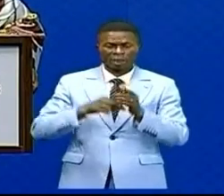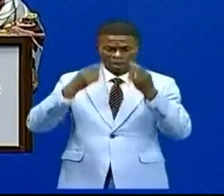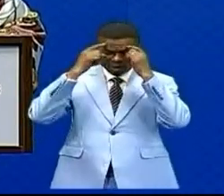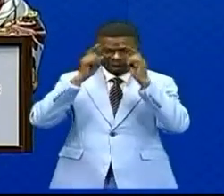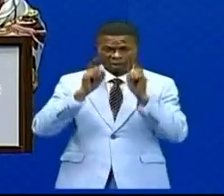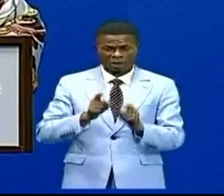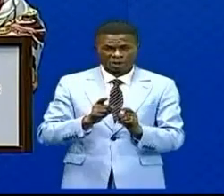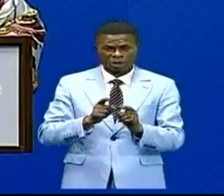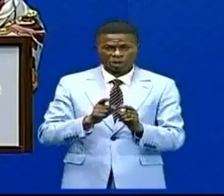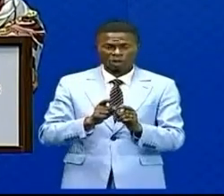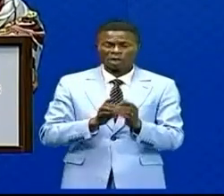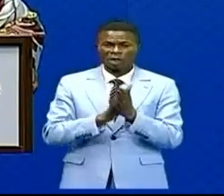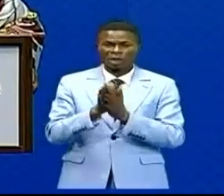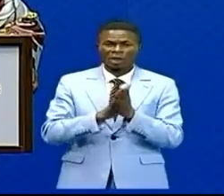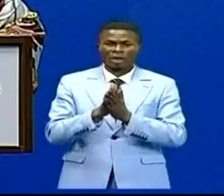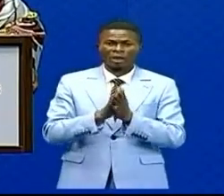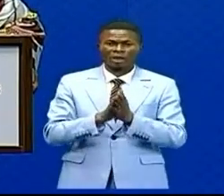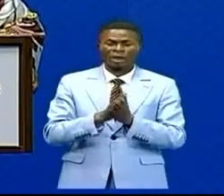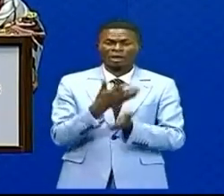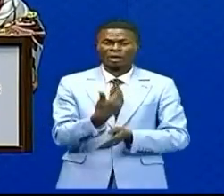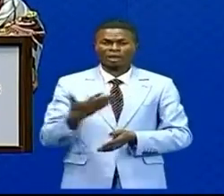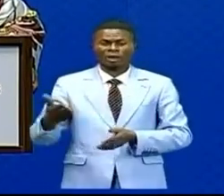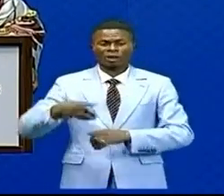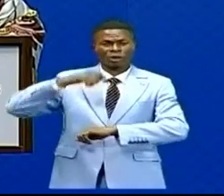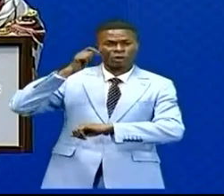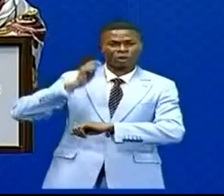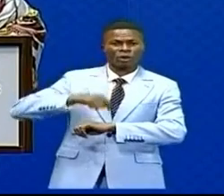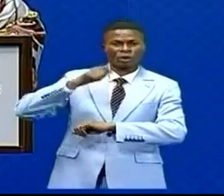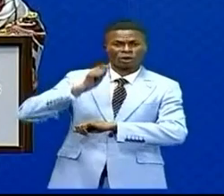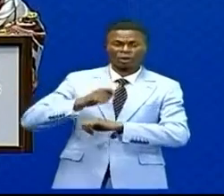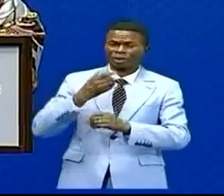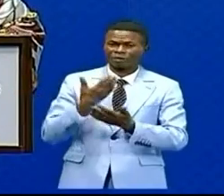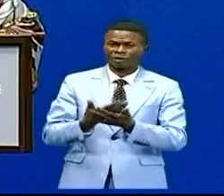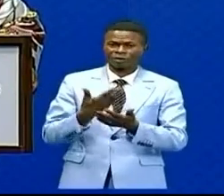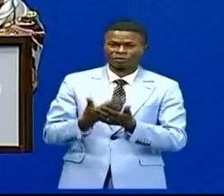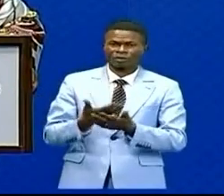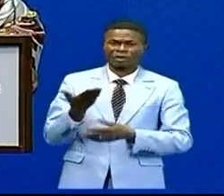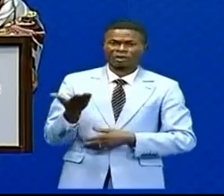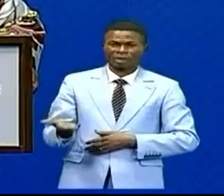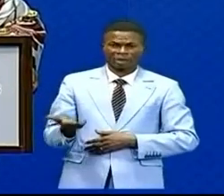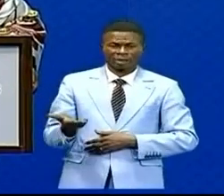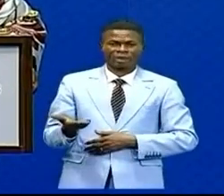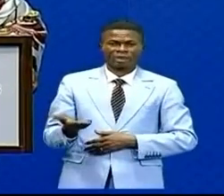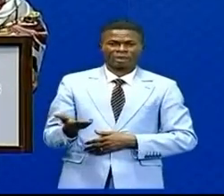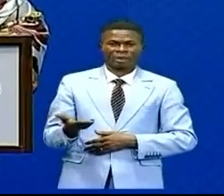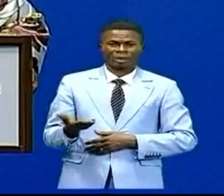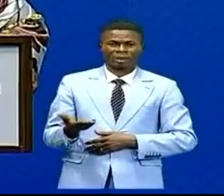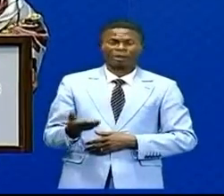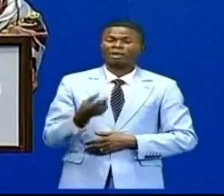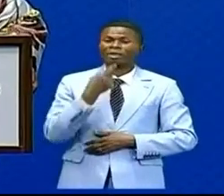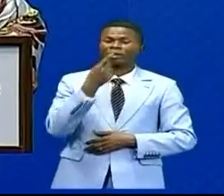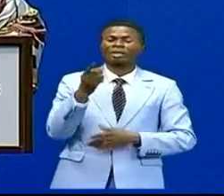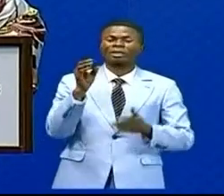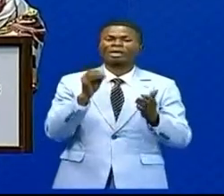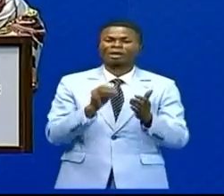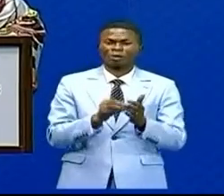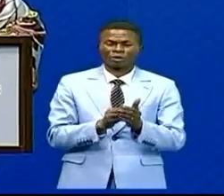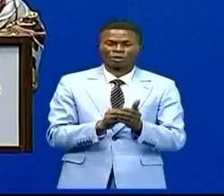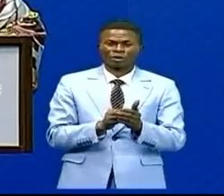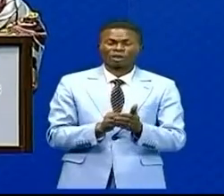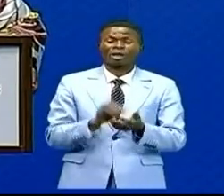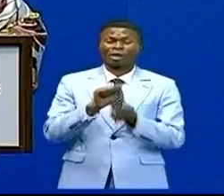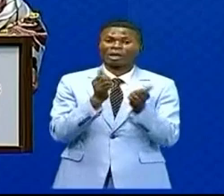mesures portant sur des matières jugées urgentes. Elle a indiqué que